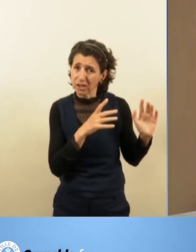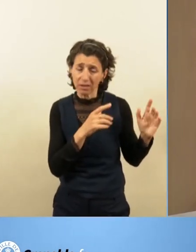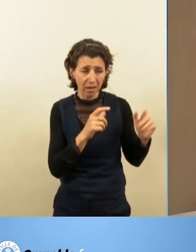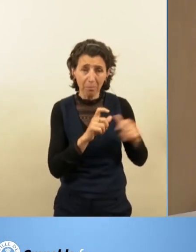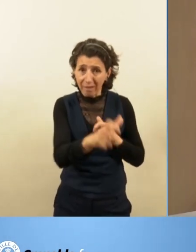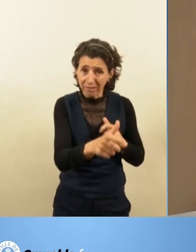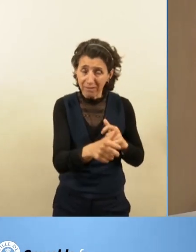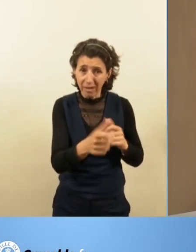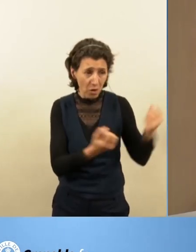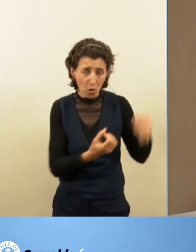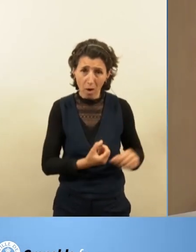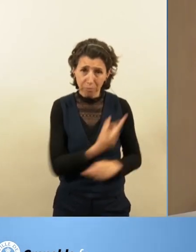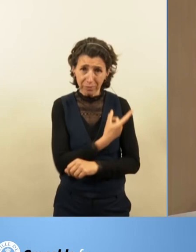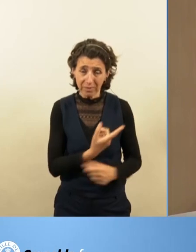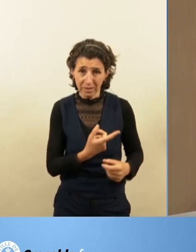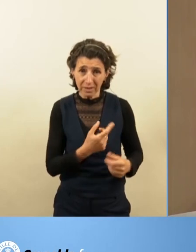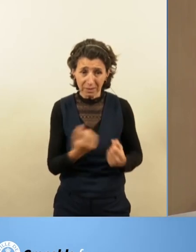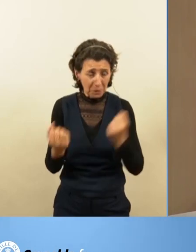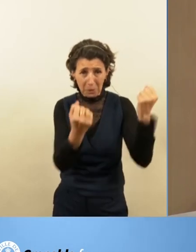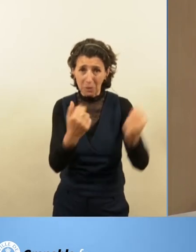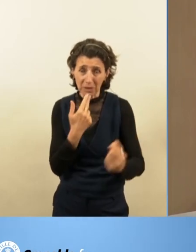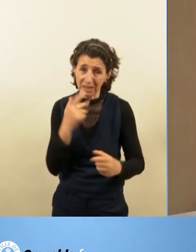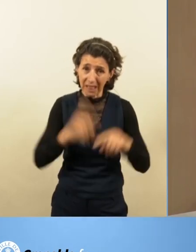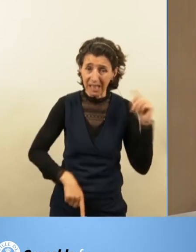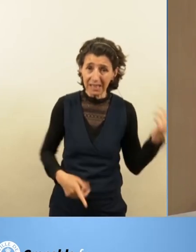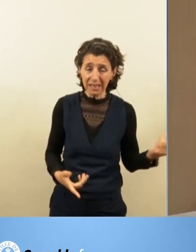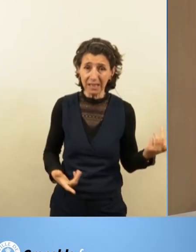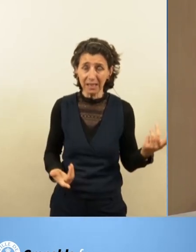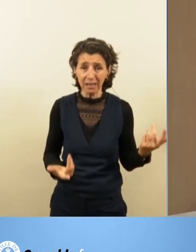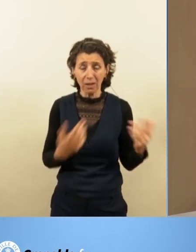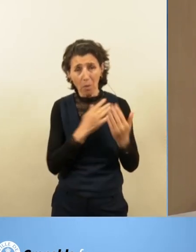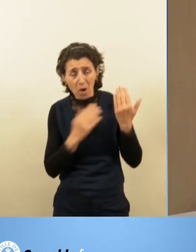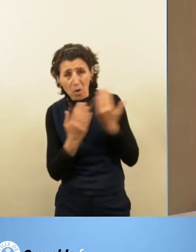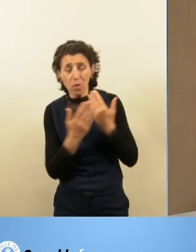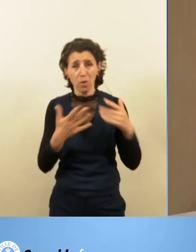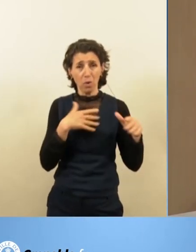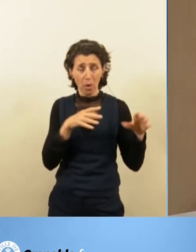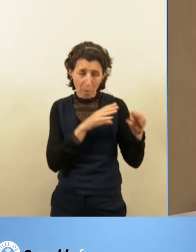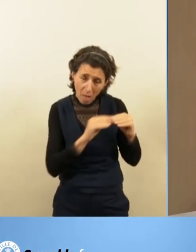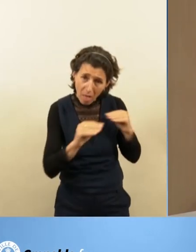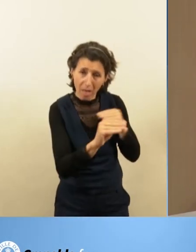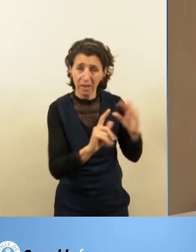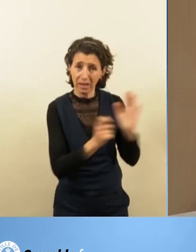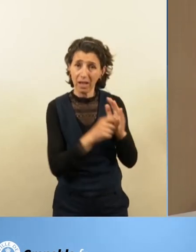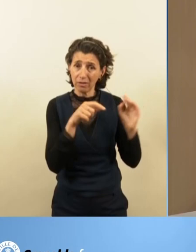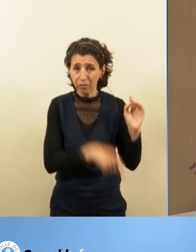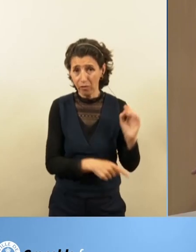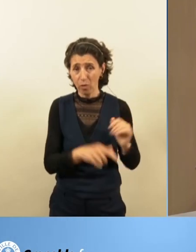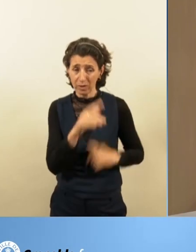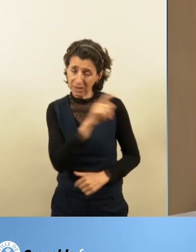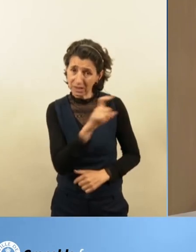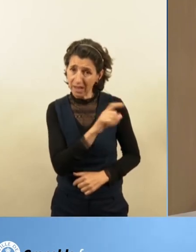de se déplacer il faut un moratoire il faut déplacer donc ces ZF il faut les décaler dans le